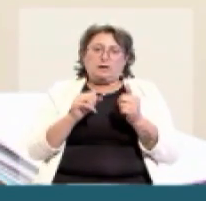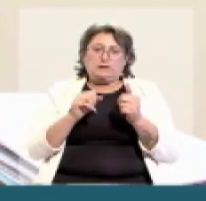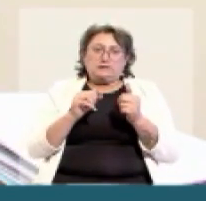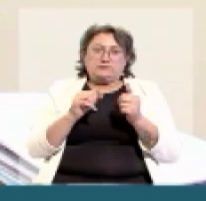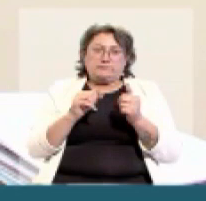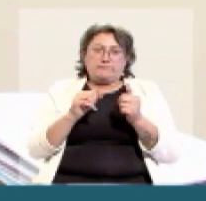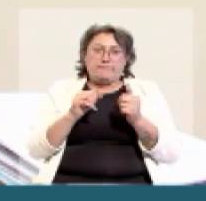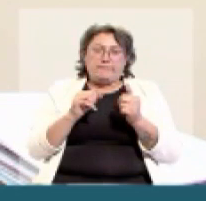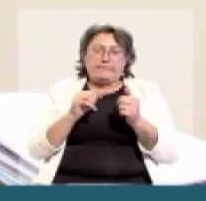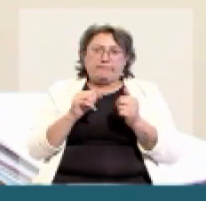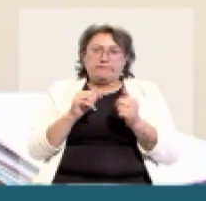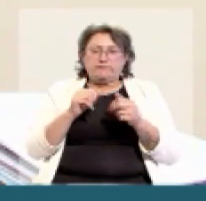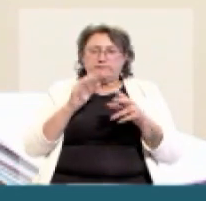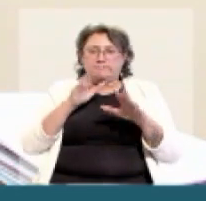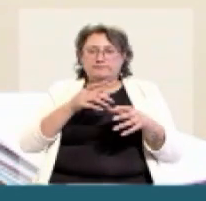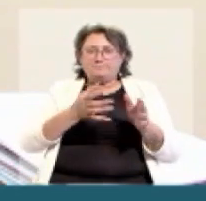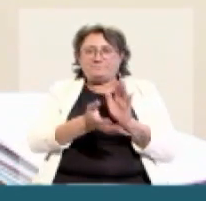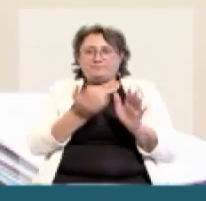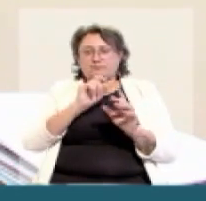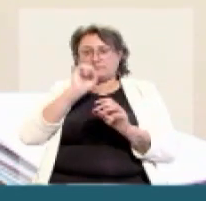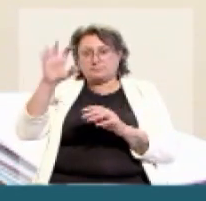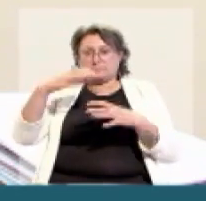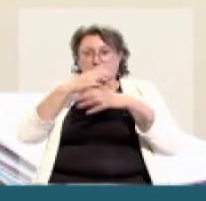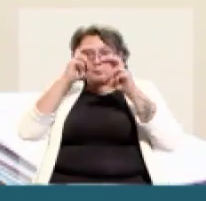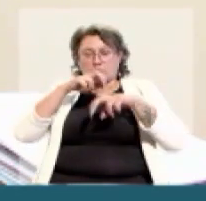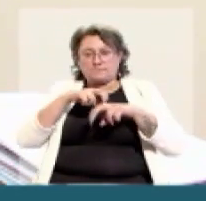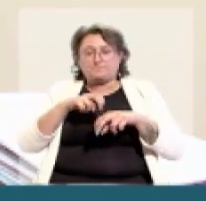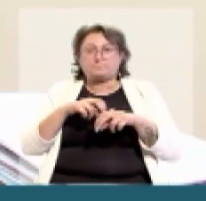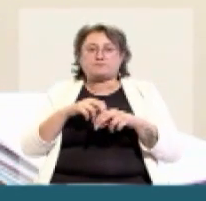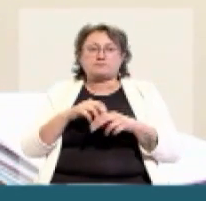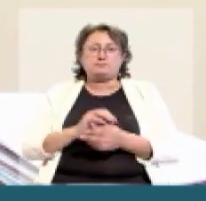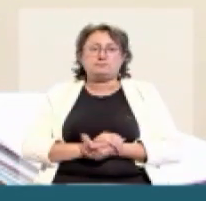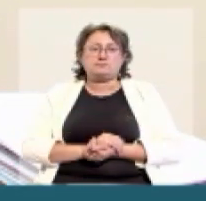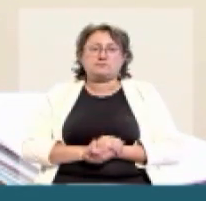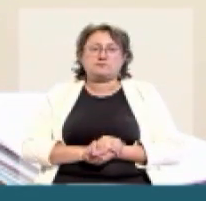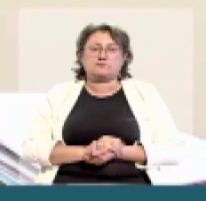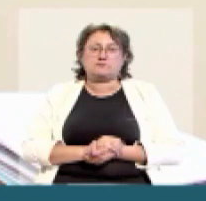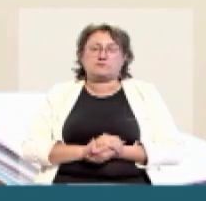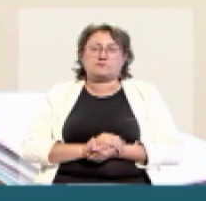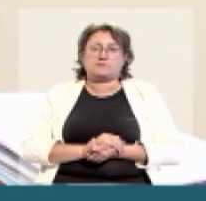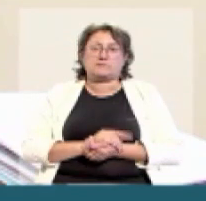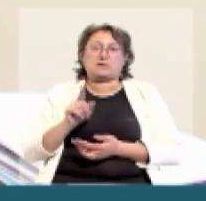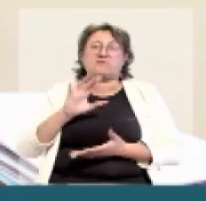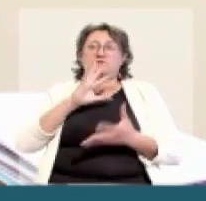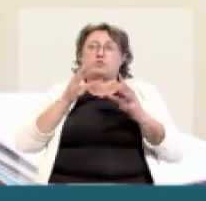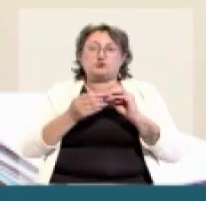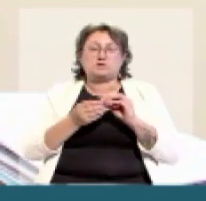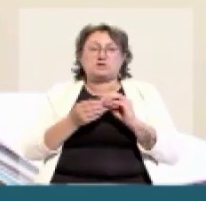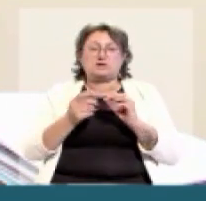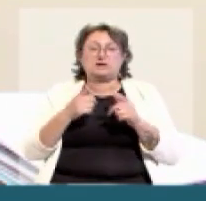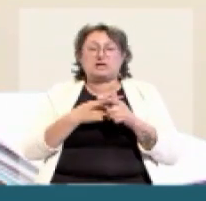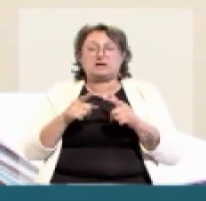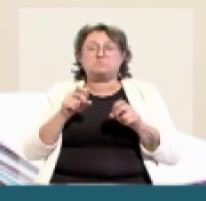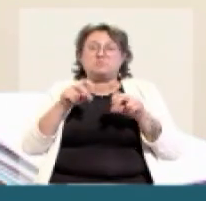и назначает экспертизу, то есть направляет данный браслет на обследование, где заключение дает, либо